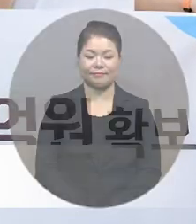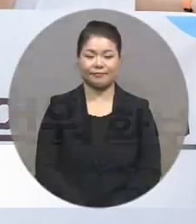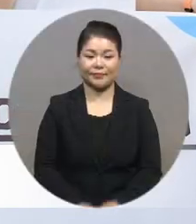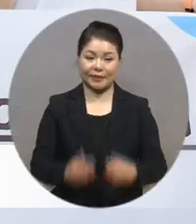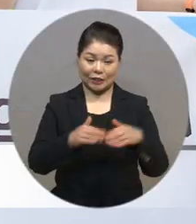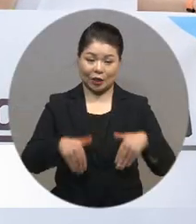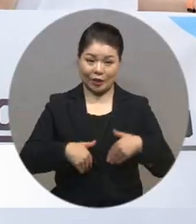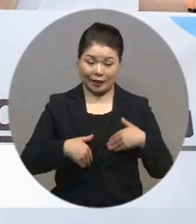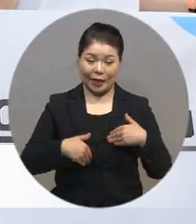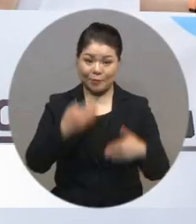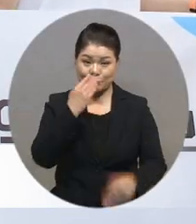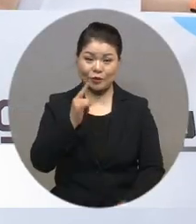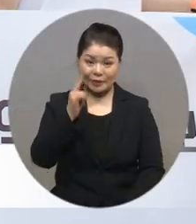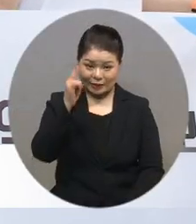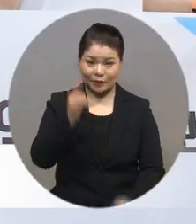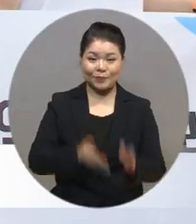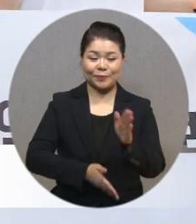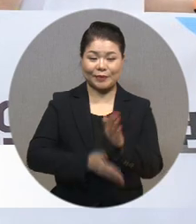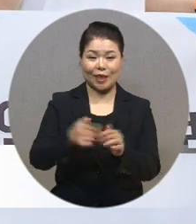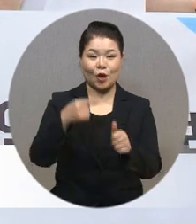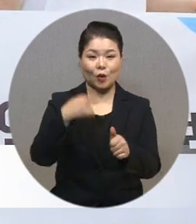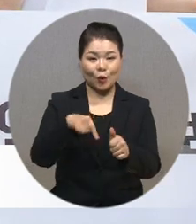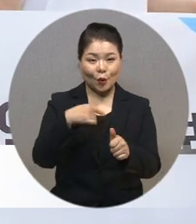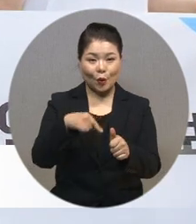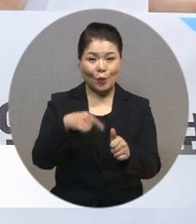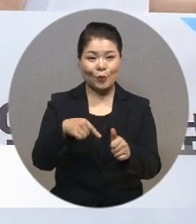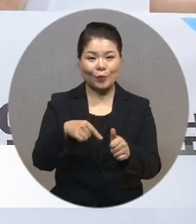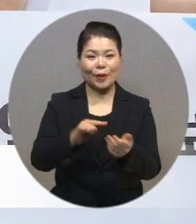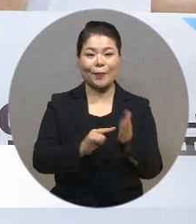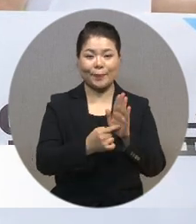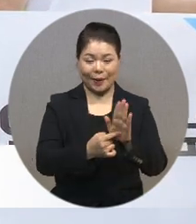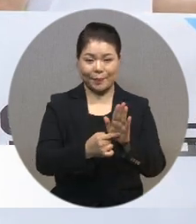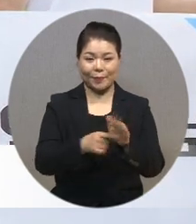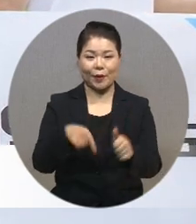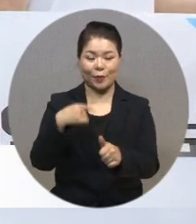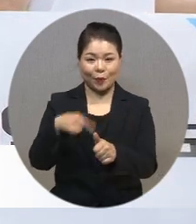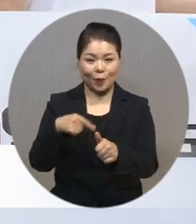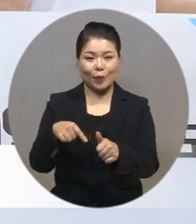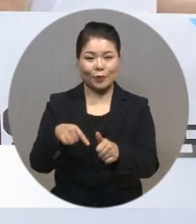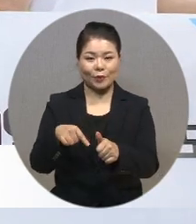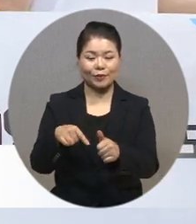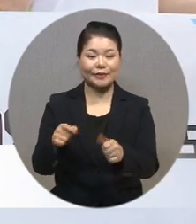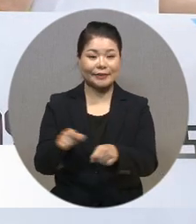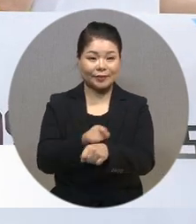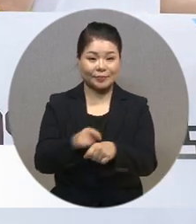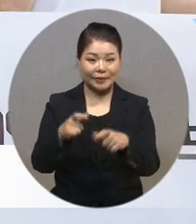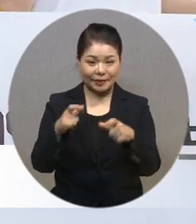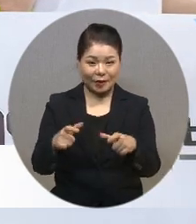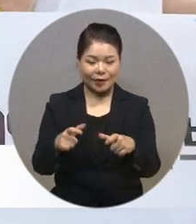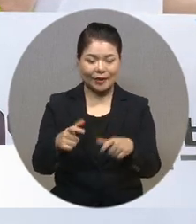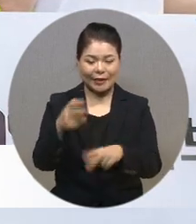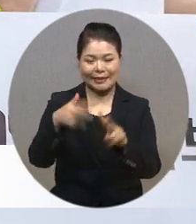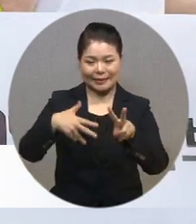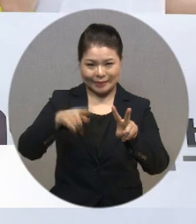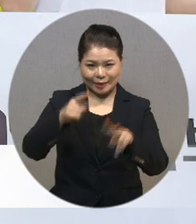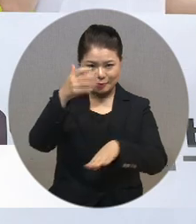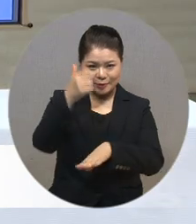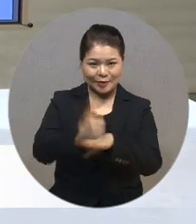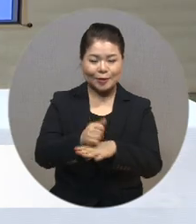전남 순천시가 교육부가 발표한 교육발전특구 시범지역 2차에 최종